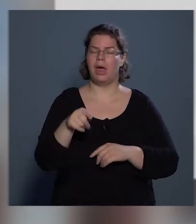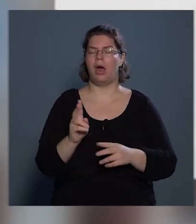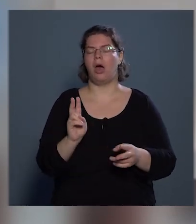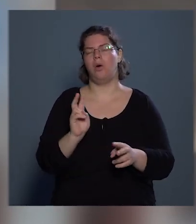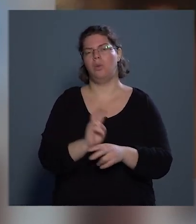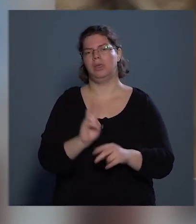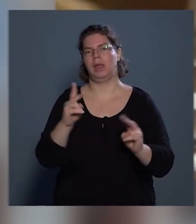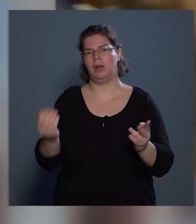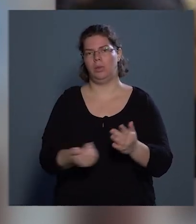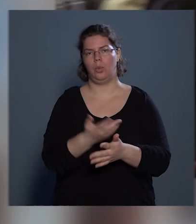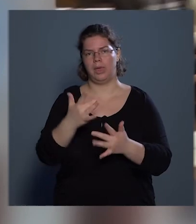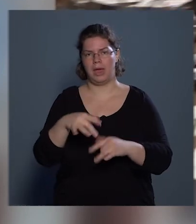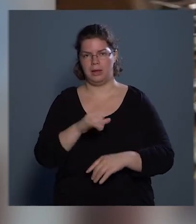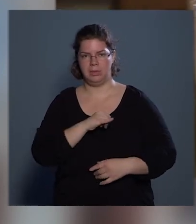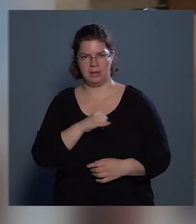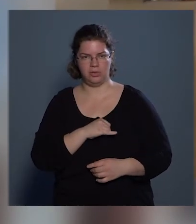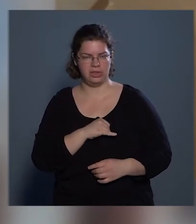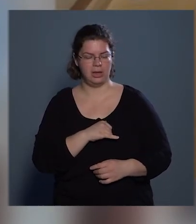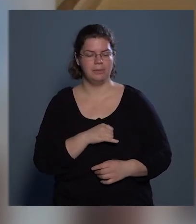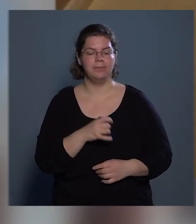biztosítani. Bánok képviselő úr, a szó.